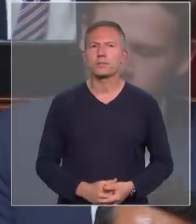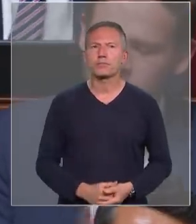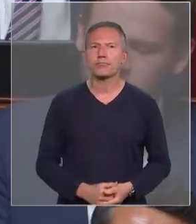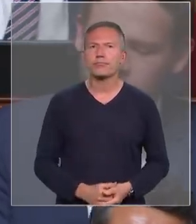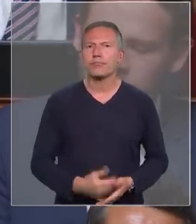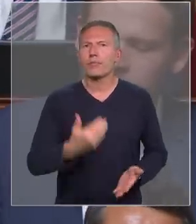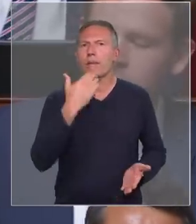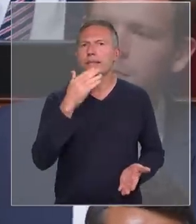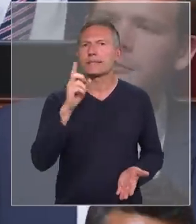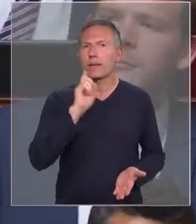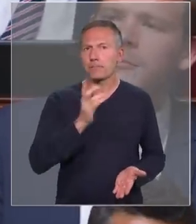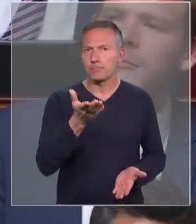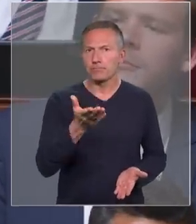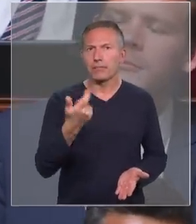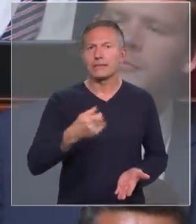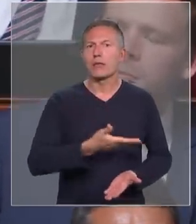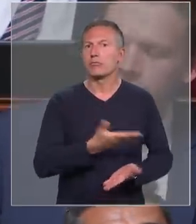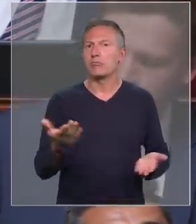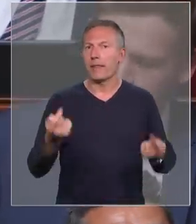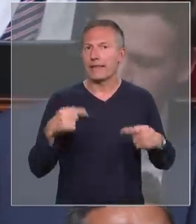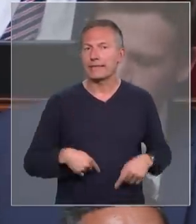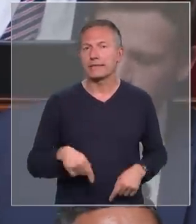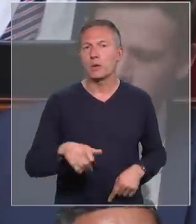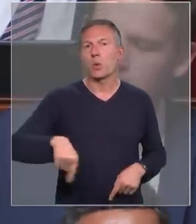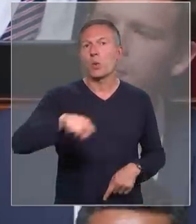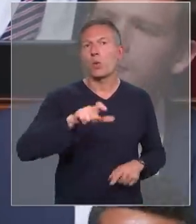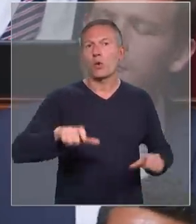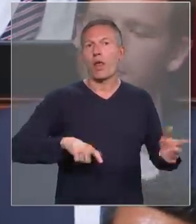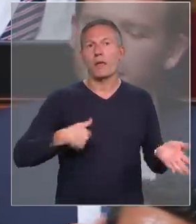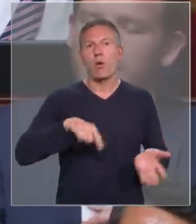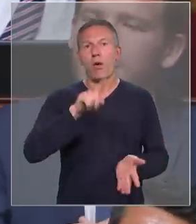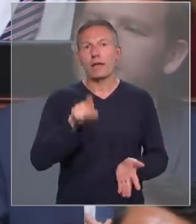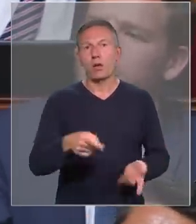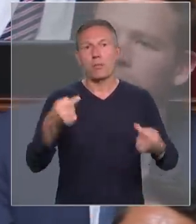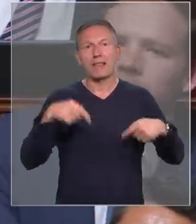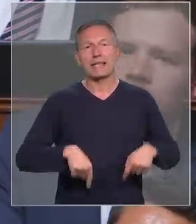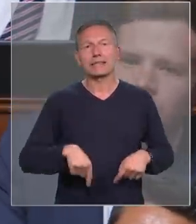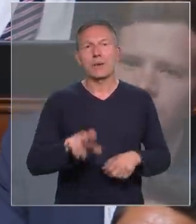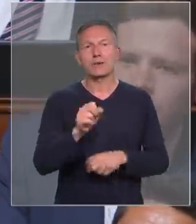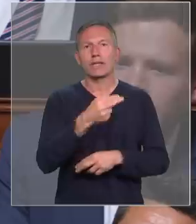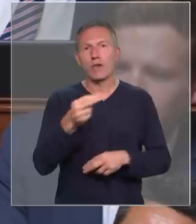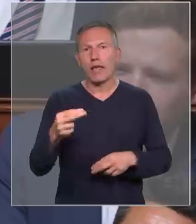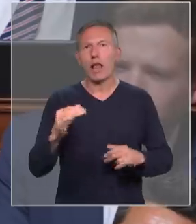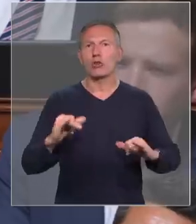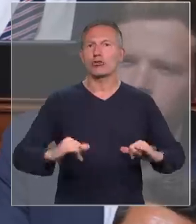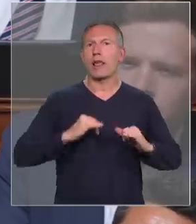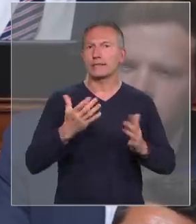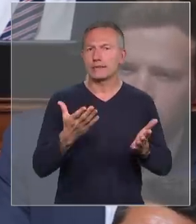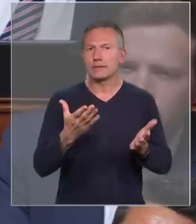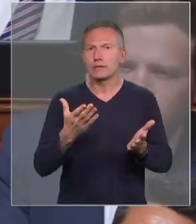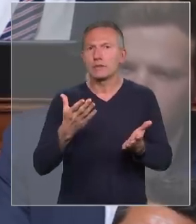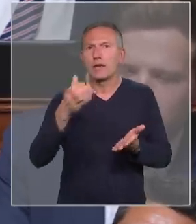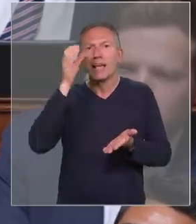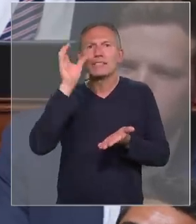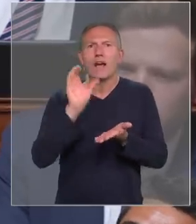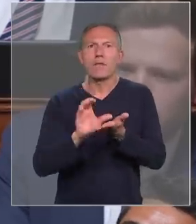Merci Madame la Présidente, Mesdames et Messieurs les Ministres, chers collègues. Ma question s'adresse à Monsieur Pap Ndiaye, ministre de l'Éducation nationale et de la Jeunesse de France. Le savoir est